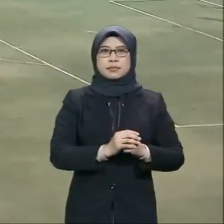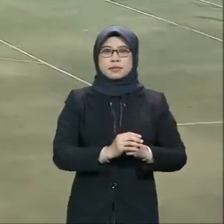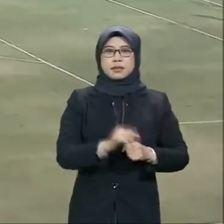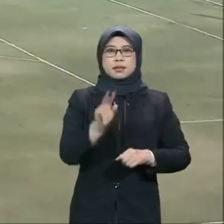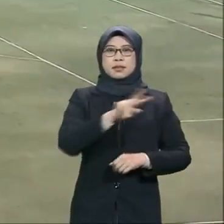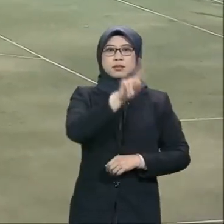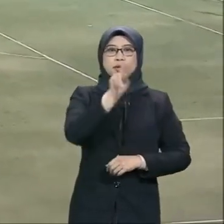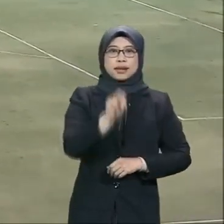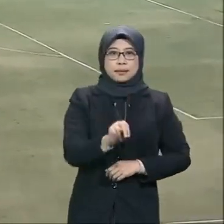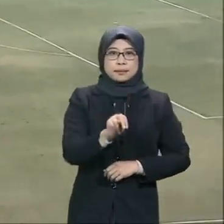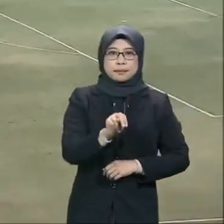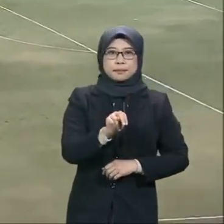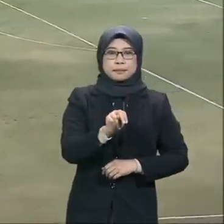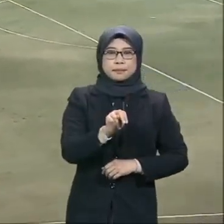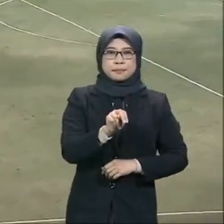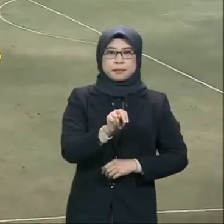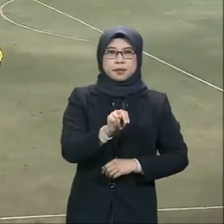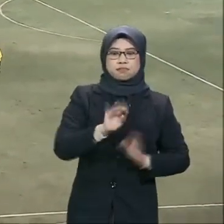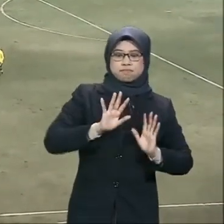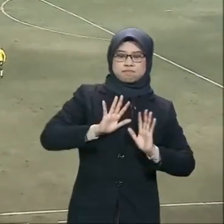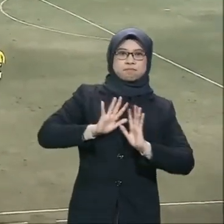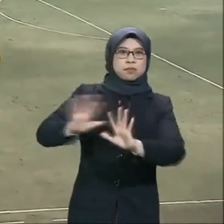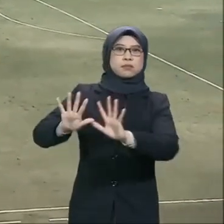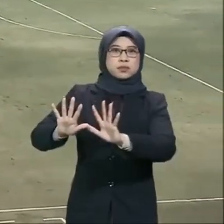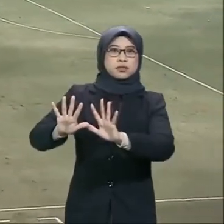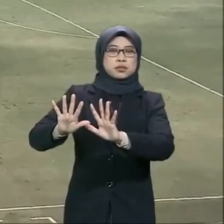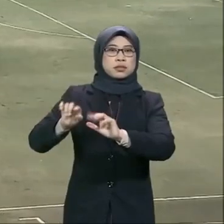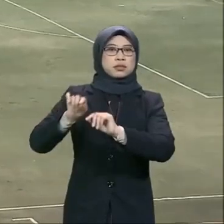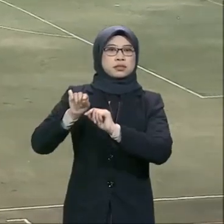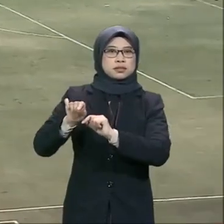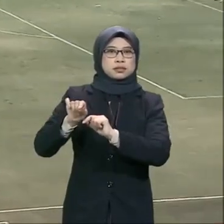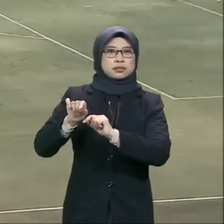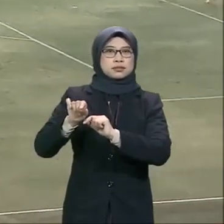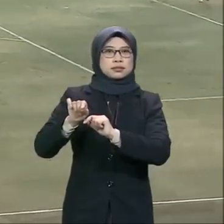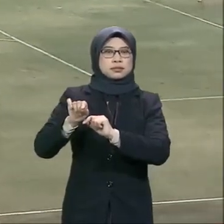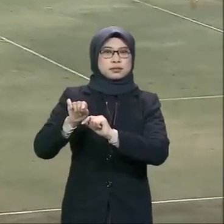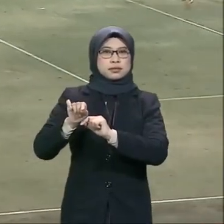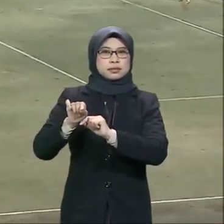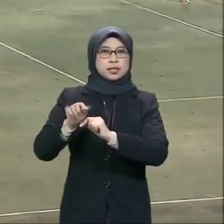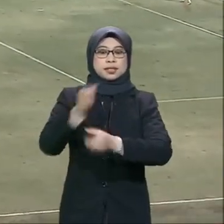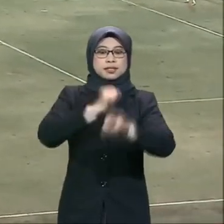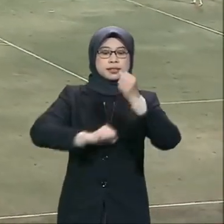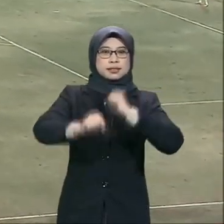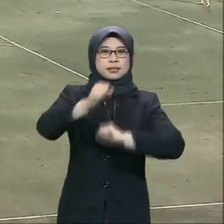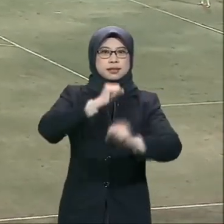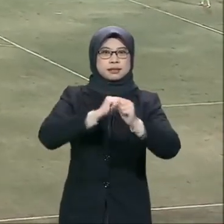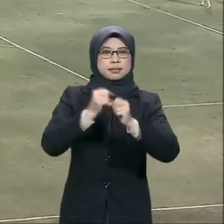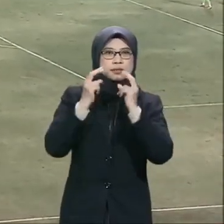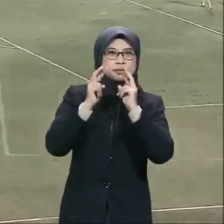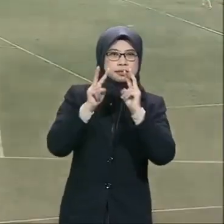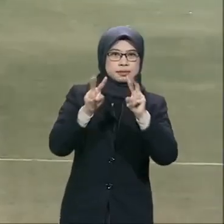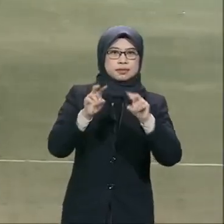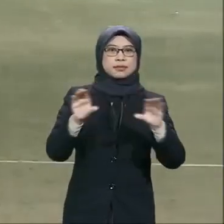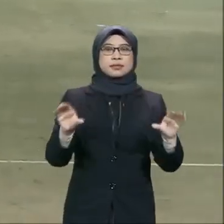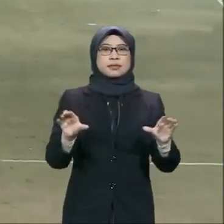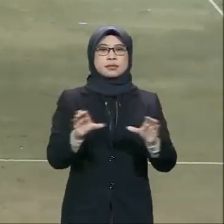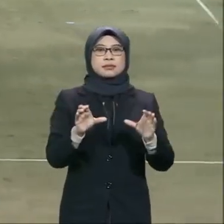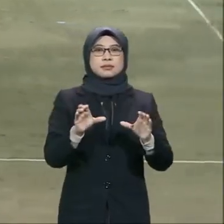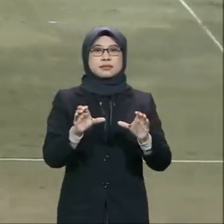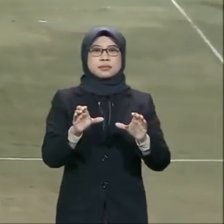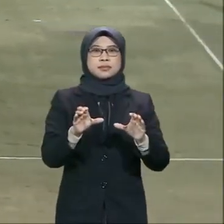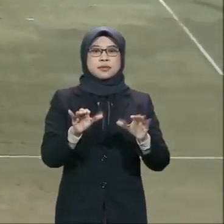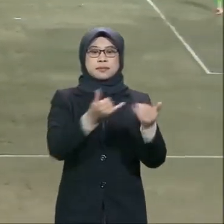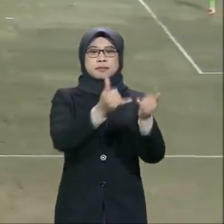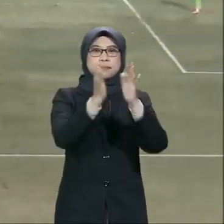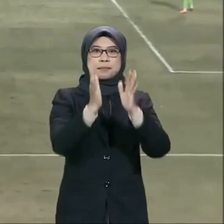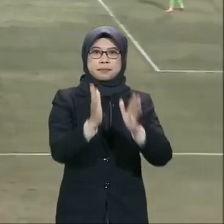charging ataupun rempuhan ataupun tolakan itu berdasarkan kepada perbuatannya yang dilakukan oleh